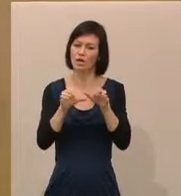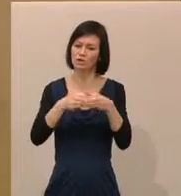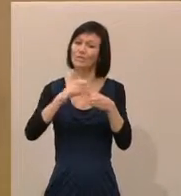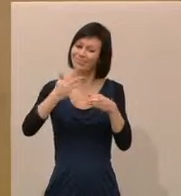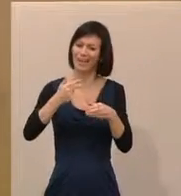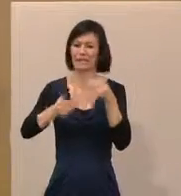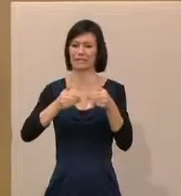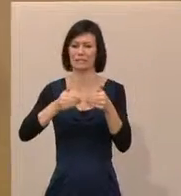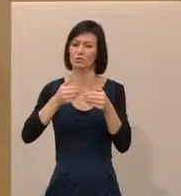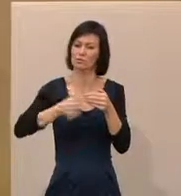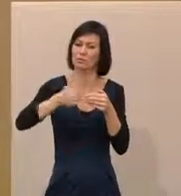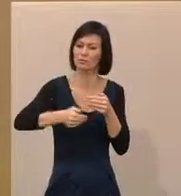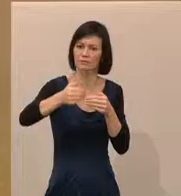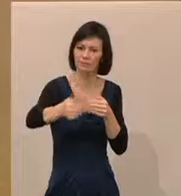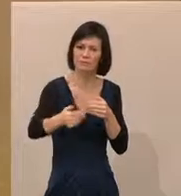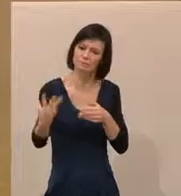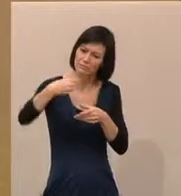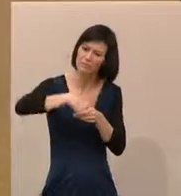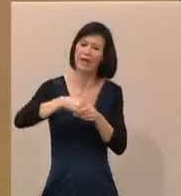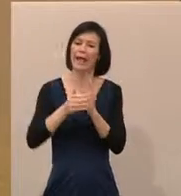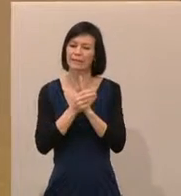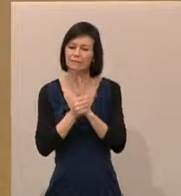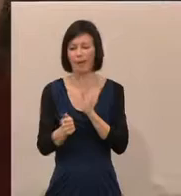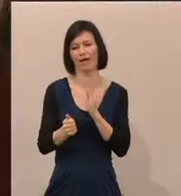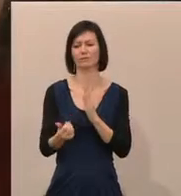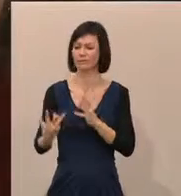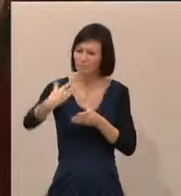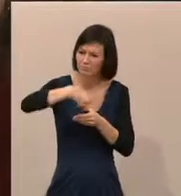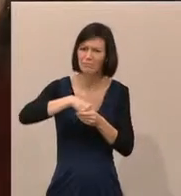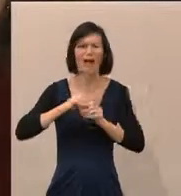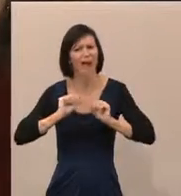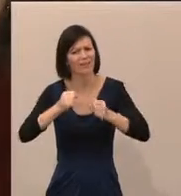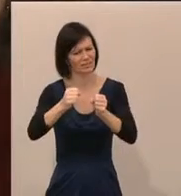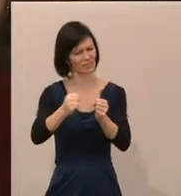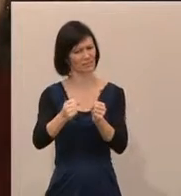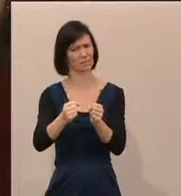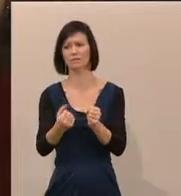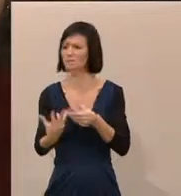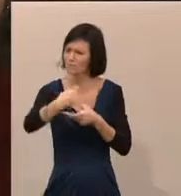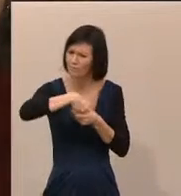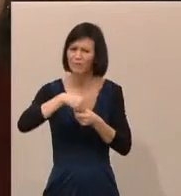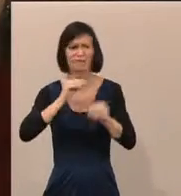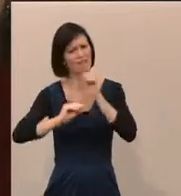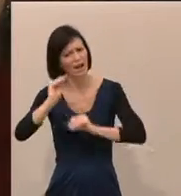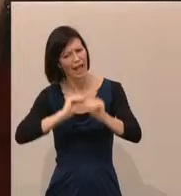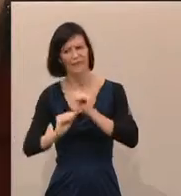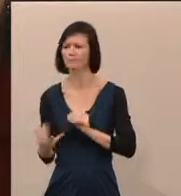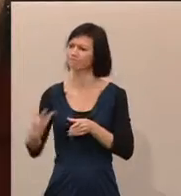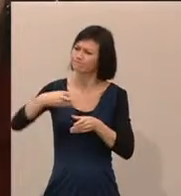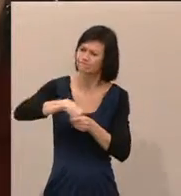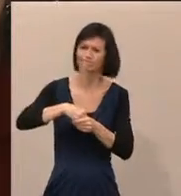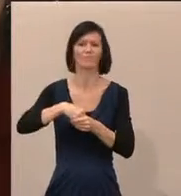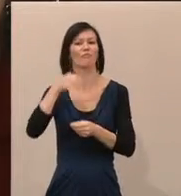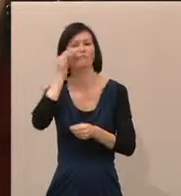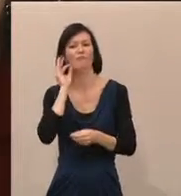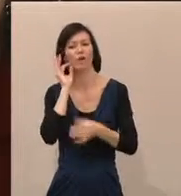abhandeln, mit Expertinnen und Experten, mit den Aktivistinnen und Aktivisten des Frauenvolksbegehrens, mit Vereinen, mit Frauenorganisationen, denn